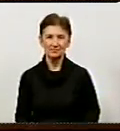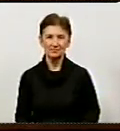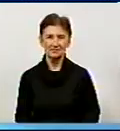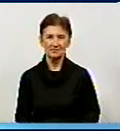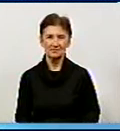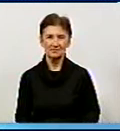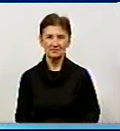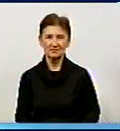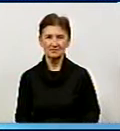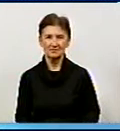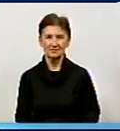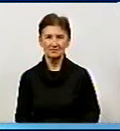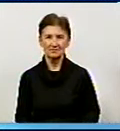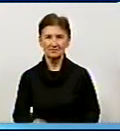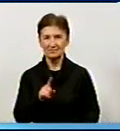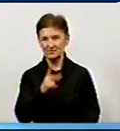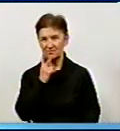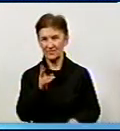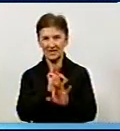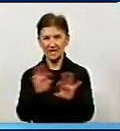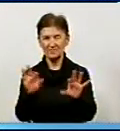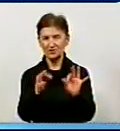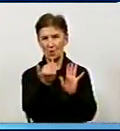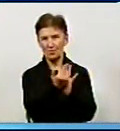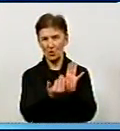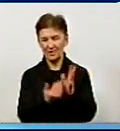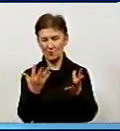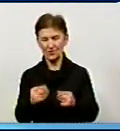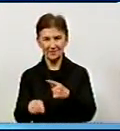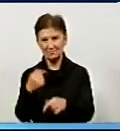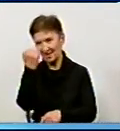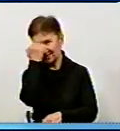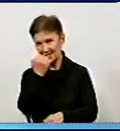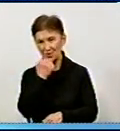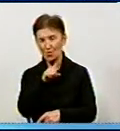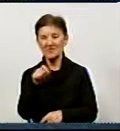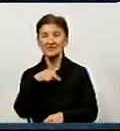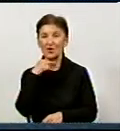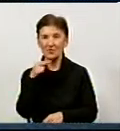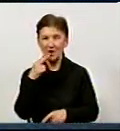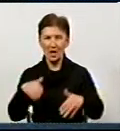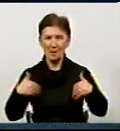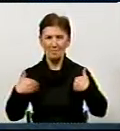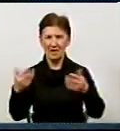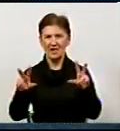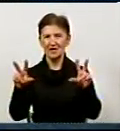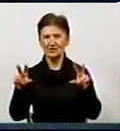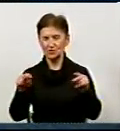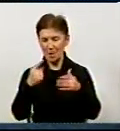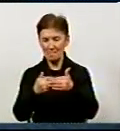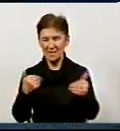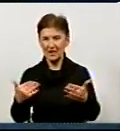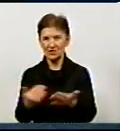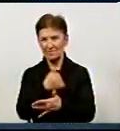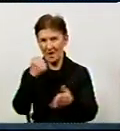днем». Ви дивились інформаційну програму «День за днем». Дякуємо вам за увагу і бажаємо щасливих